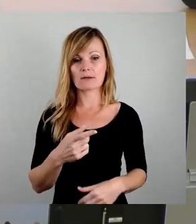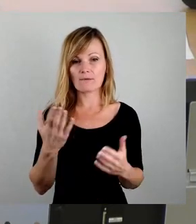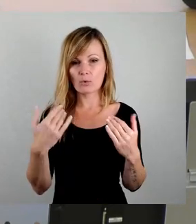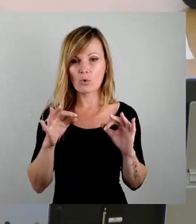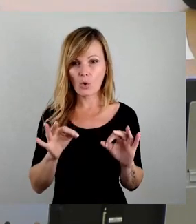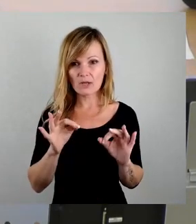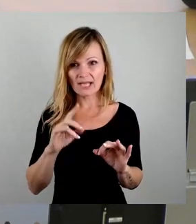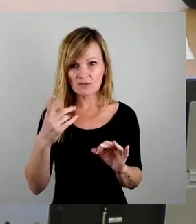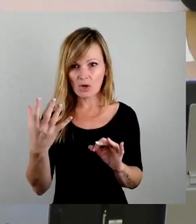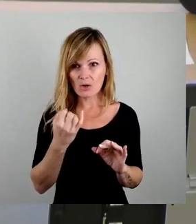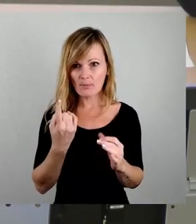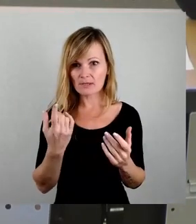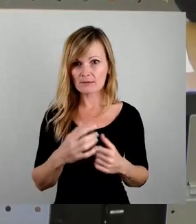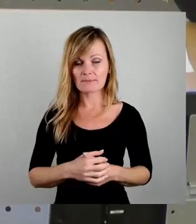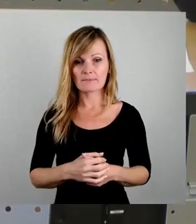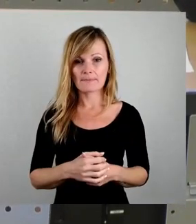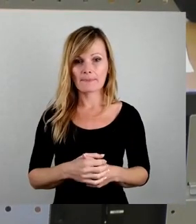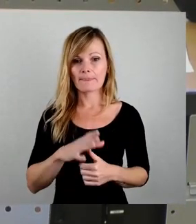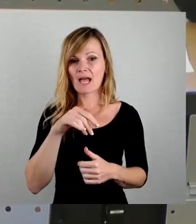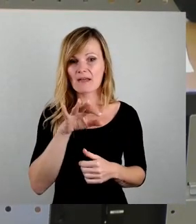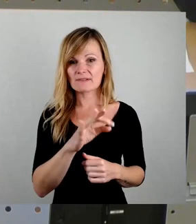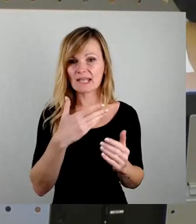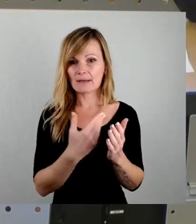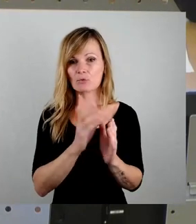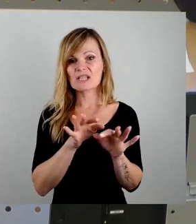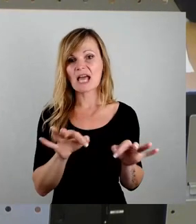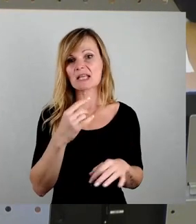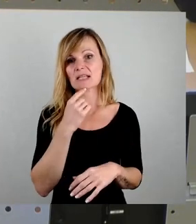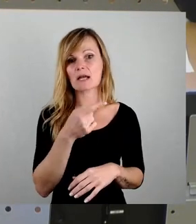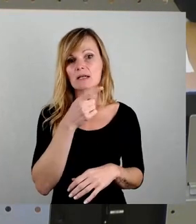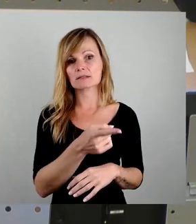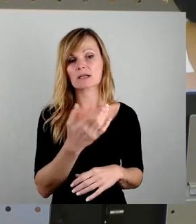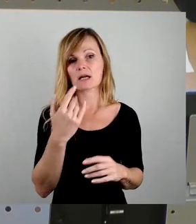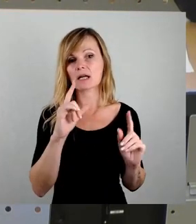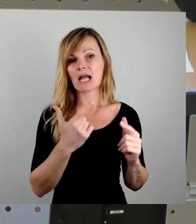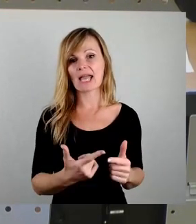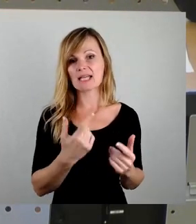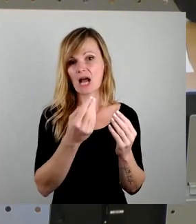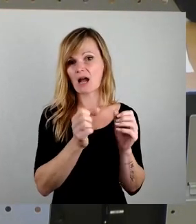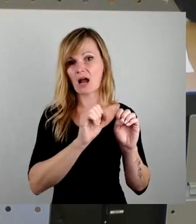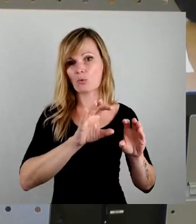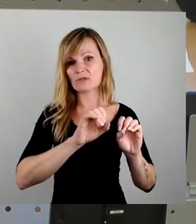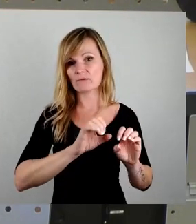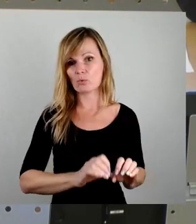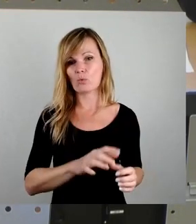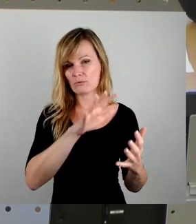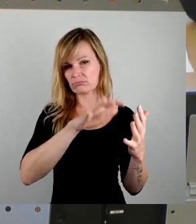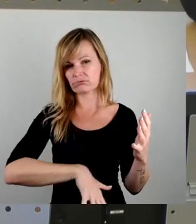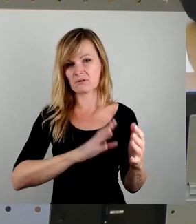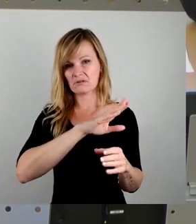herkommen? Wie gesagt, in der AfD muss man an der Stelle ehrlicherweise sagen, da gab es ja nun keine Ausführungen, die da wirklich gehaltvoll